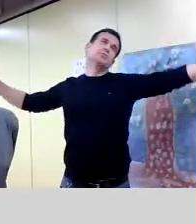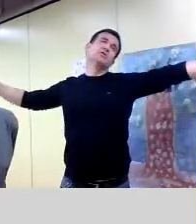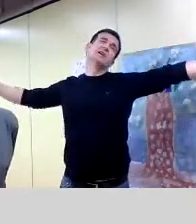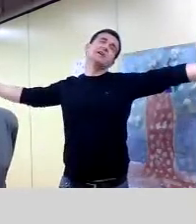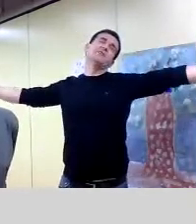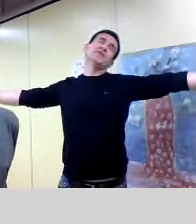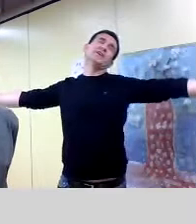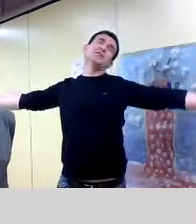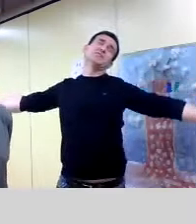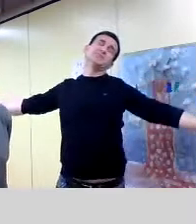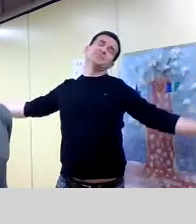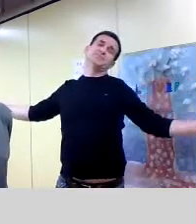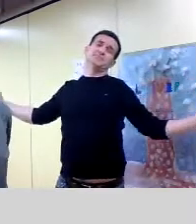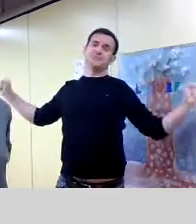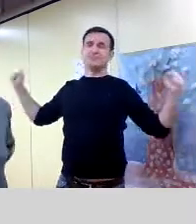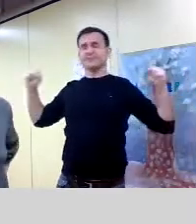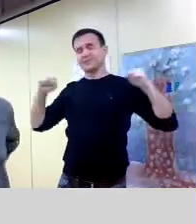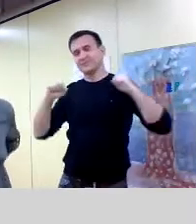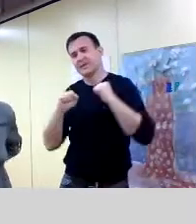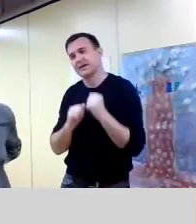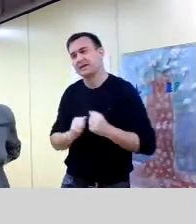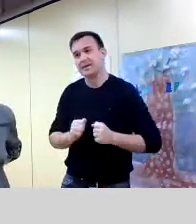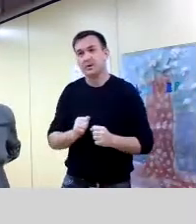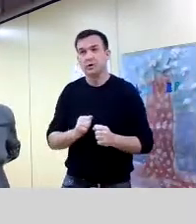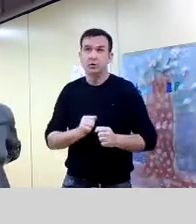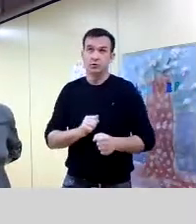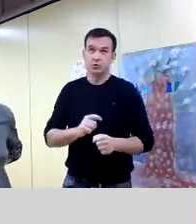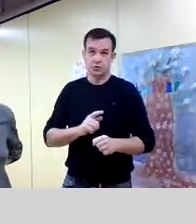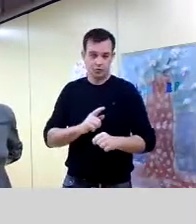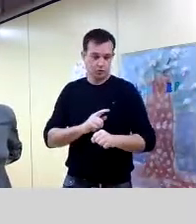Oh, je me réveille. Et tu te réveilles à quelle heure?